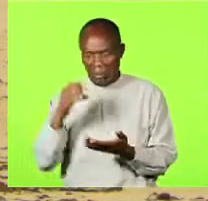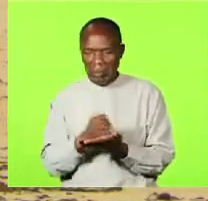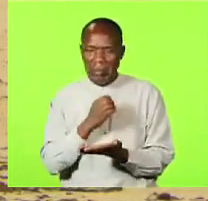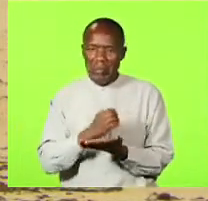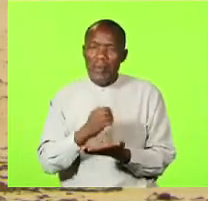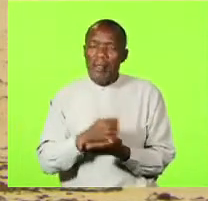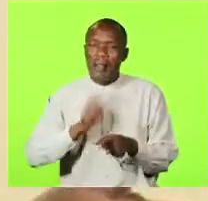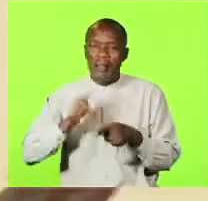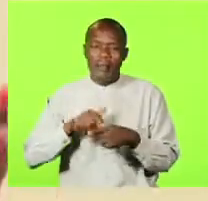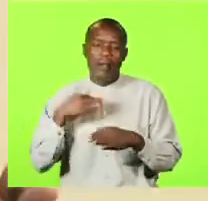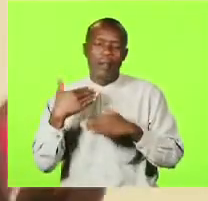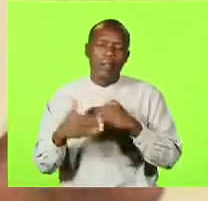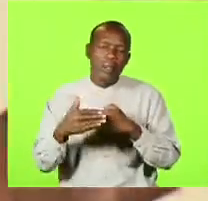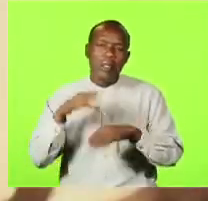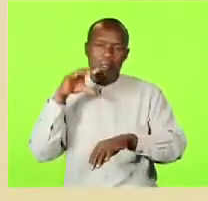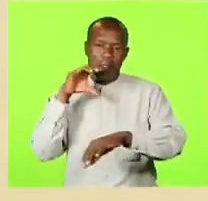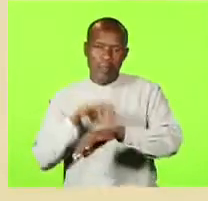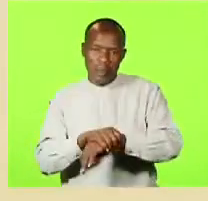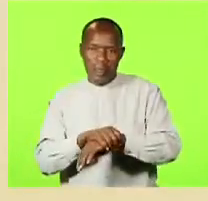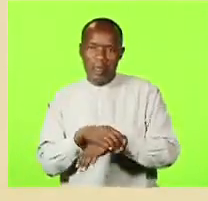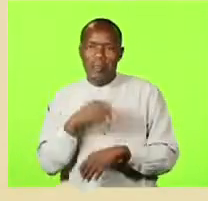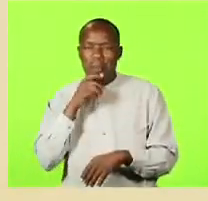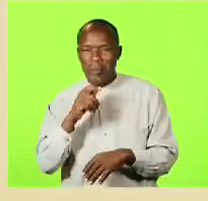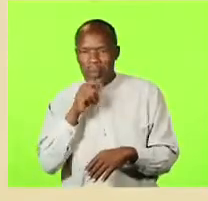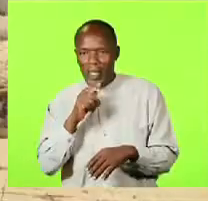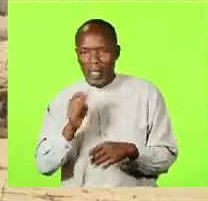vutabangi. Niki shutukia mimi nimengia kwenye hero.